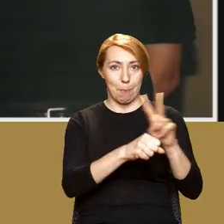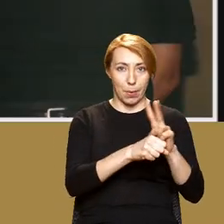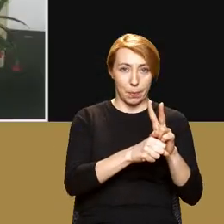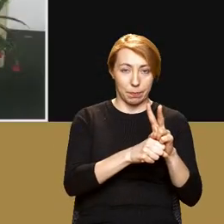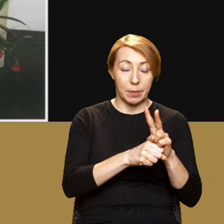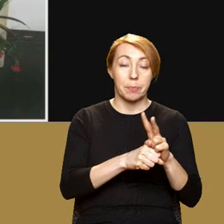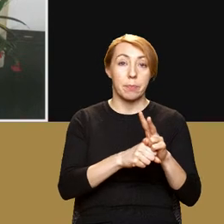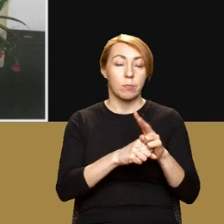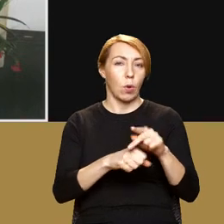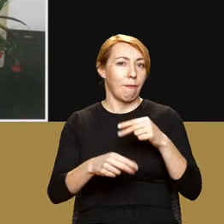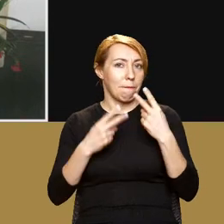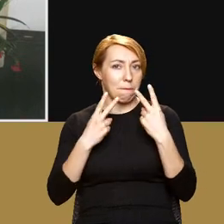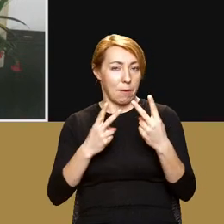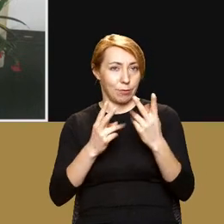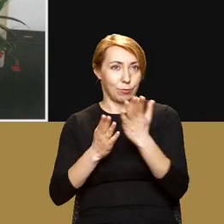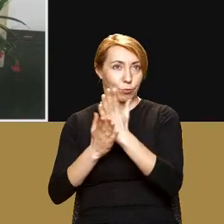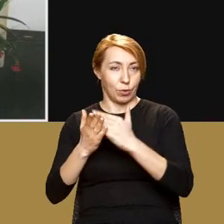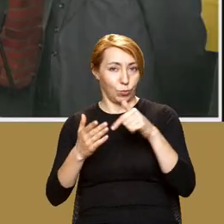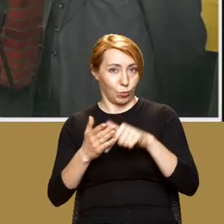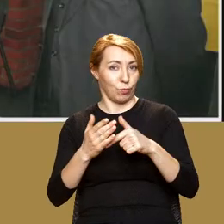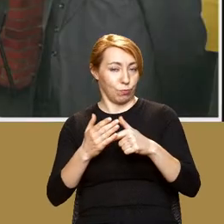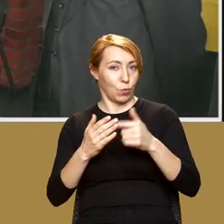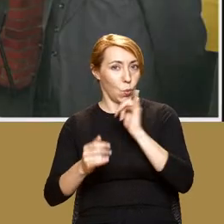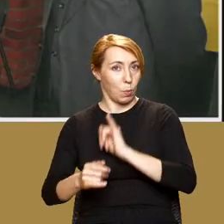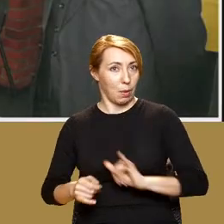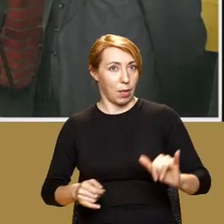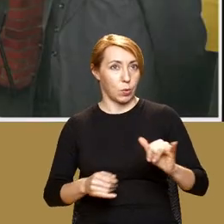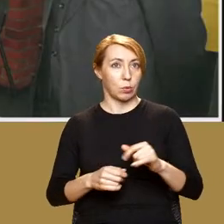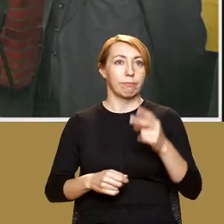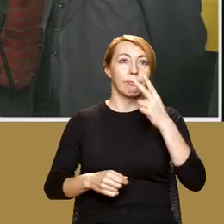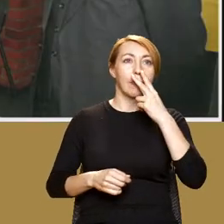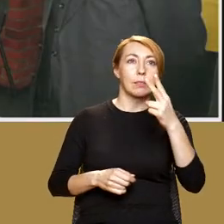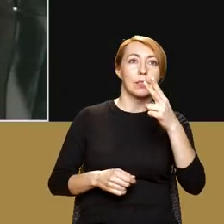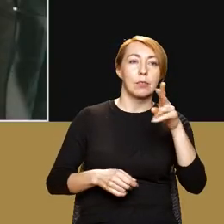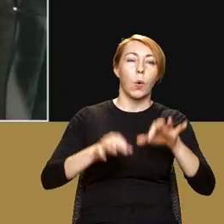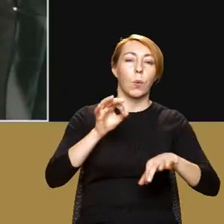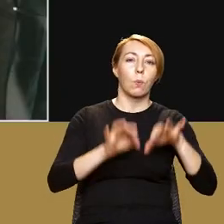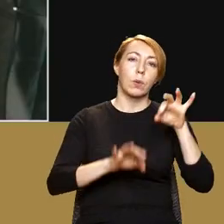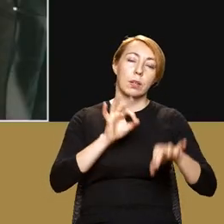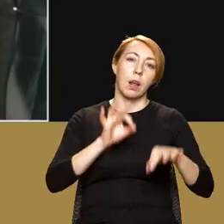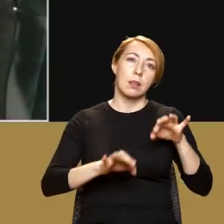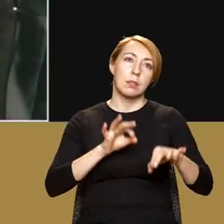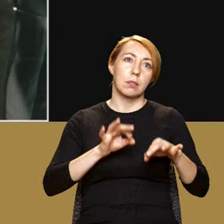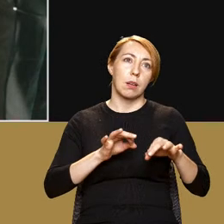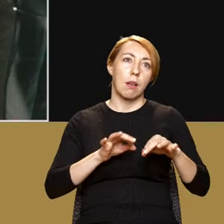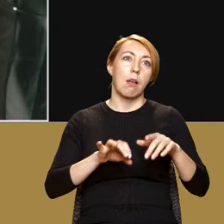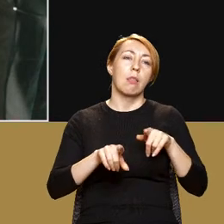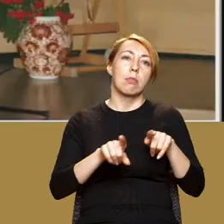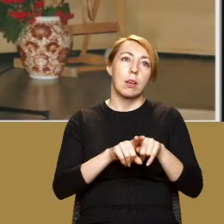bardzo ważny element tych obchodów. Tutaj też Państwo widzicie, że na tej konferencji